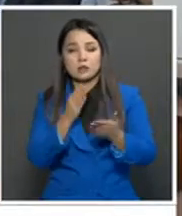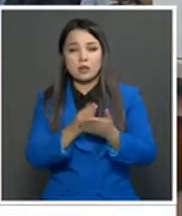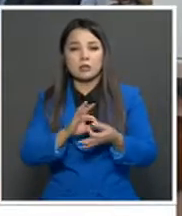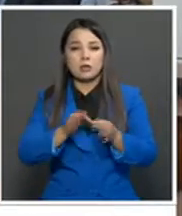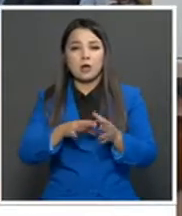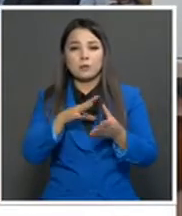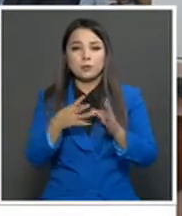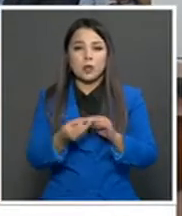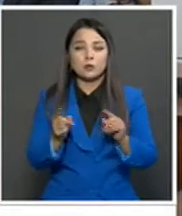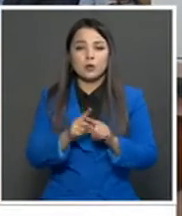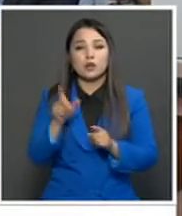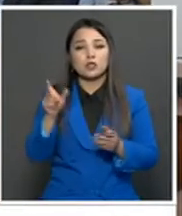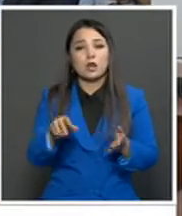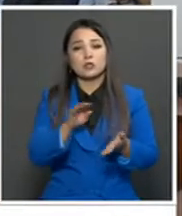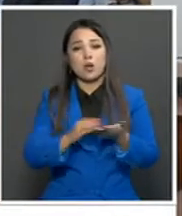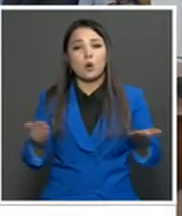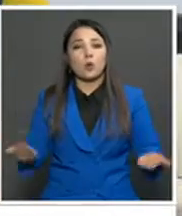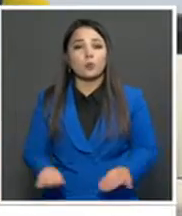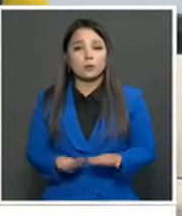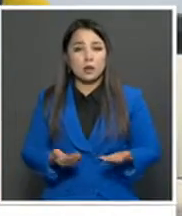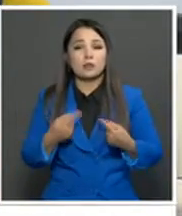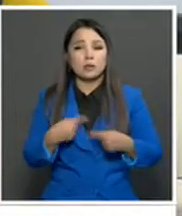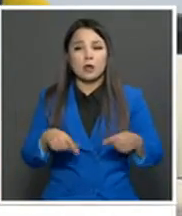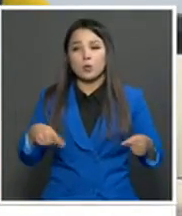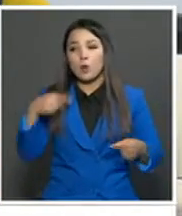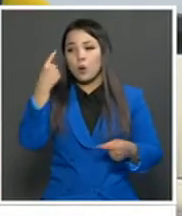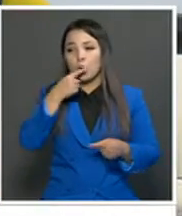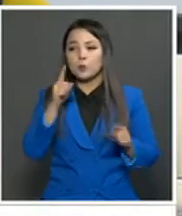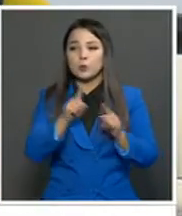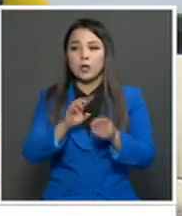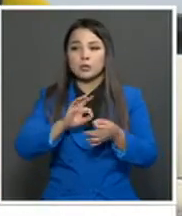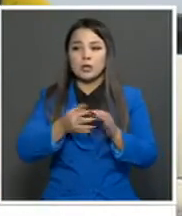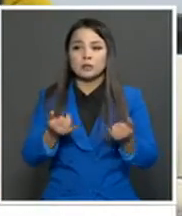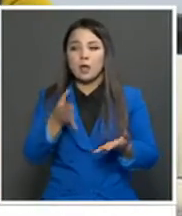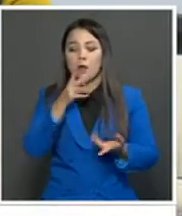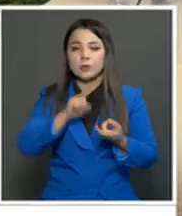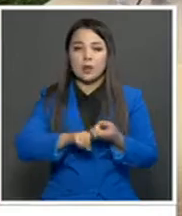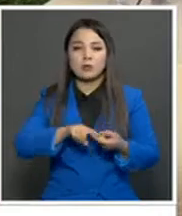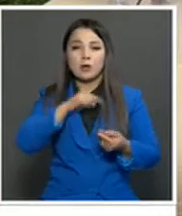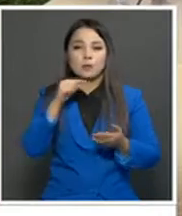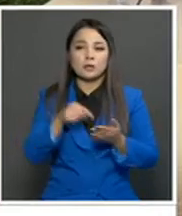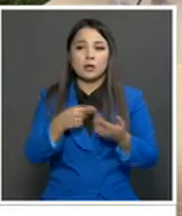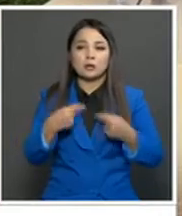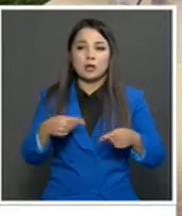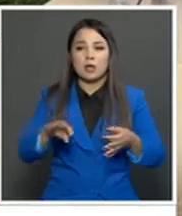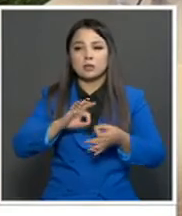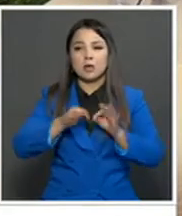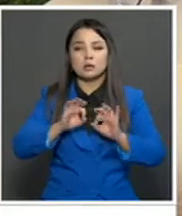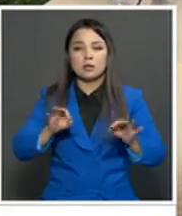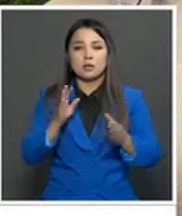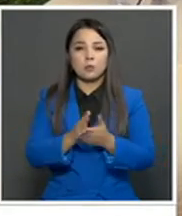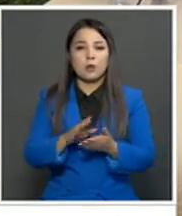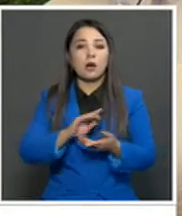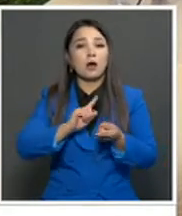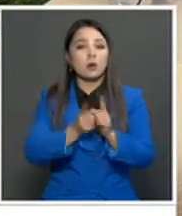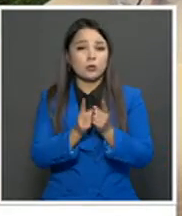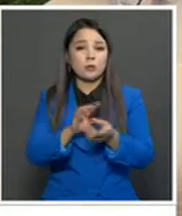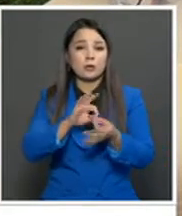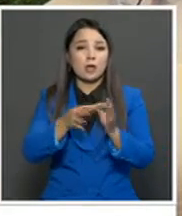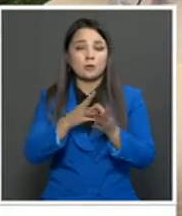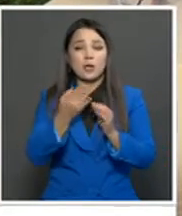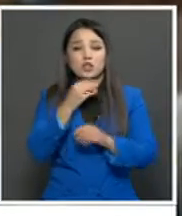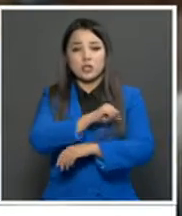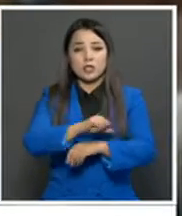шақта» кітабы жазушы өз өмір сүрген қоғамда түрлі образдар арқылы бүгінгі заманның өзекті мәселелерін қозғаған. Ал аударма жинағында